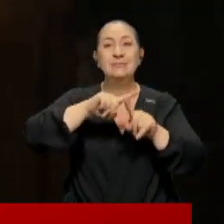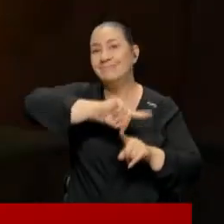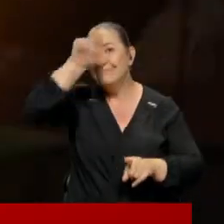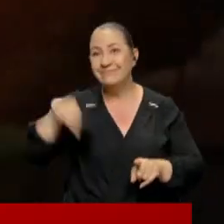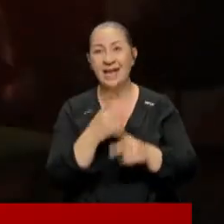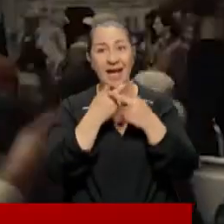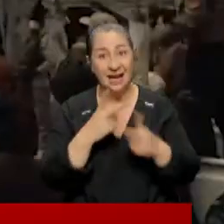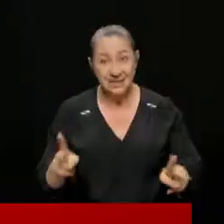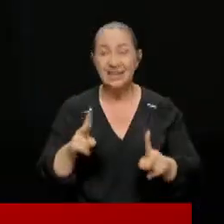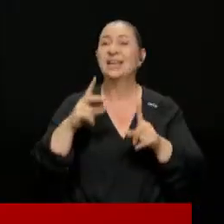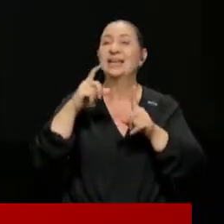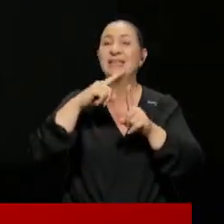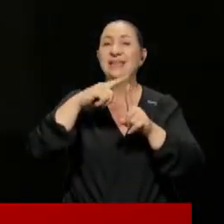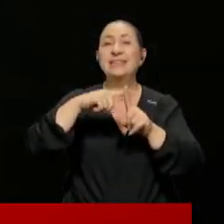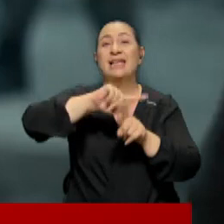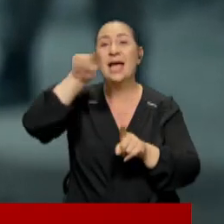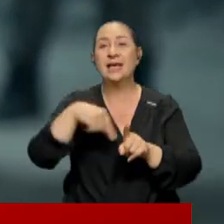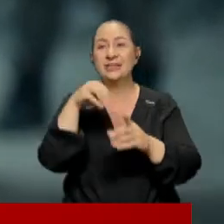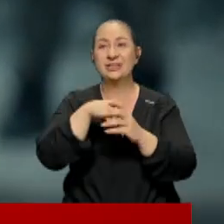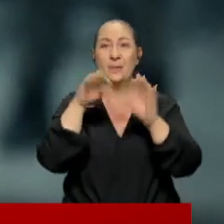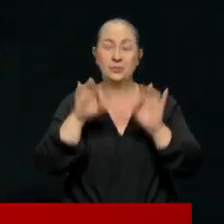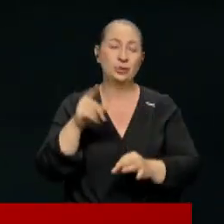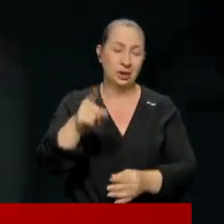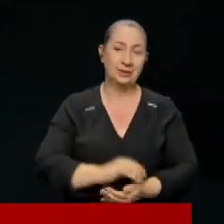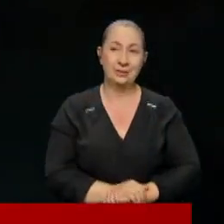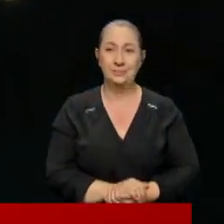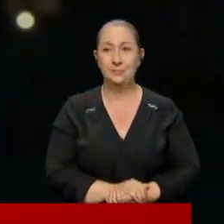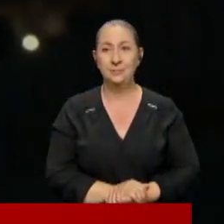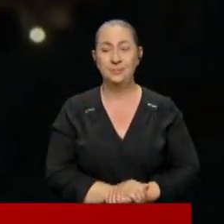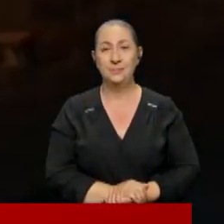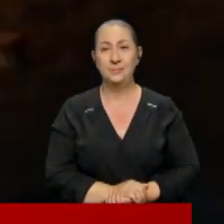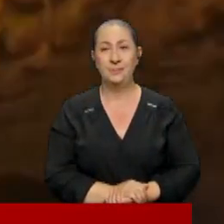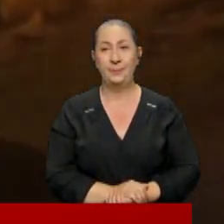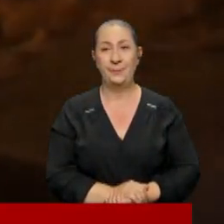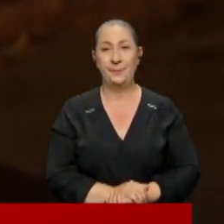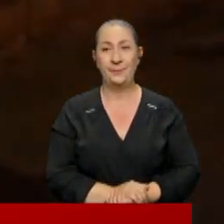açılışıyla birlikte Disney Plus'taki yerini alacak. Hayatta kalmak için ne kadar ileri gidersin?